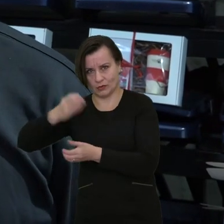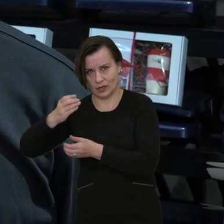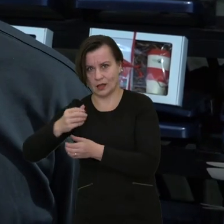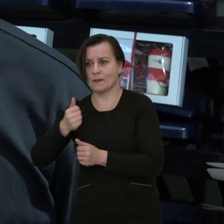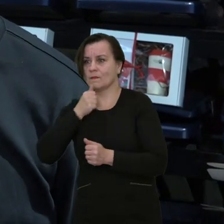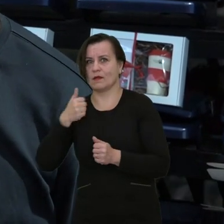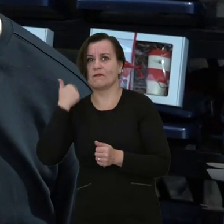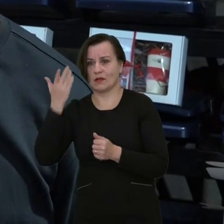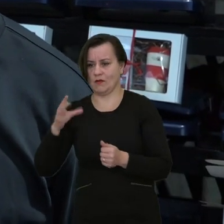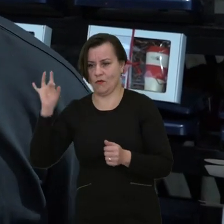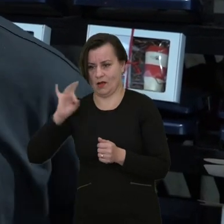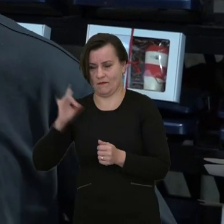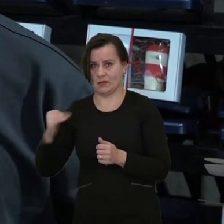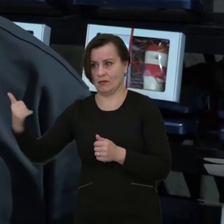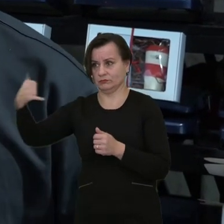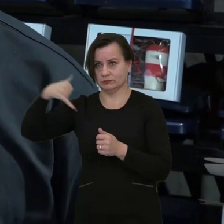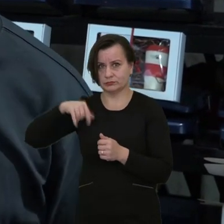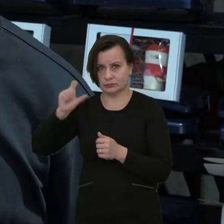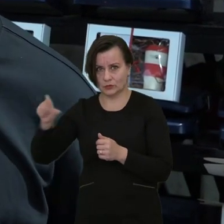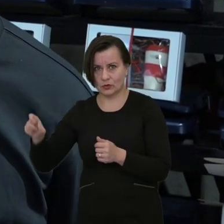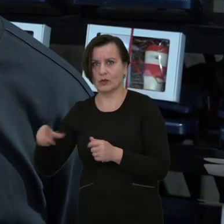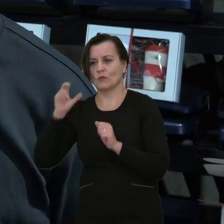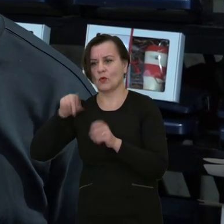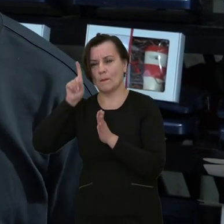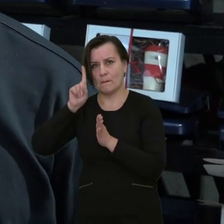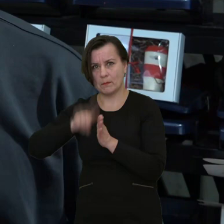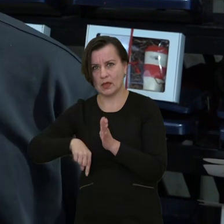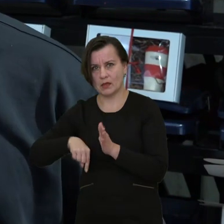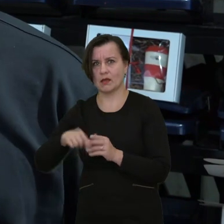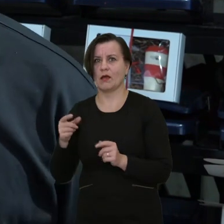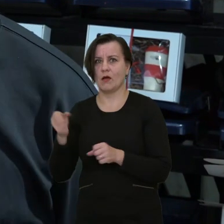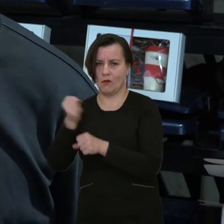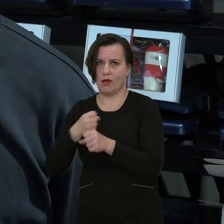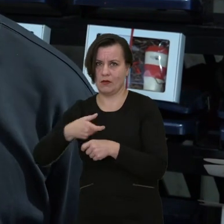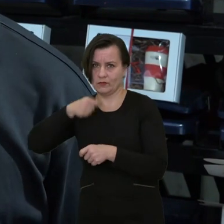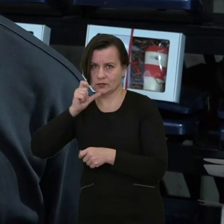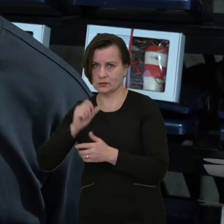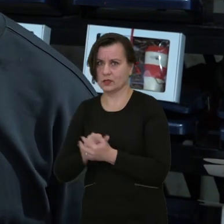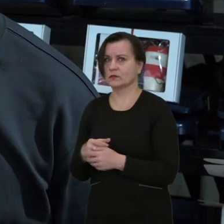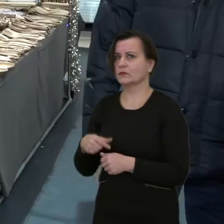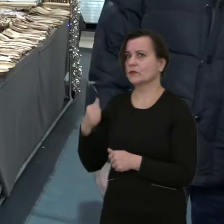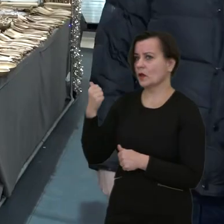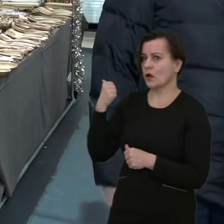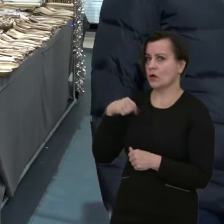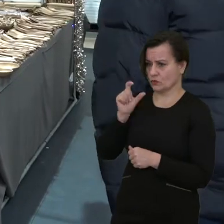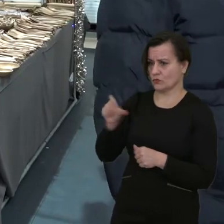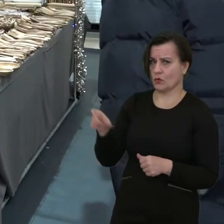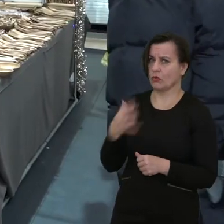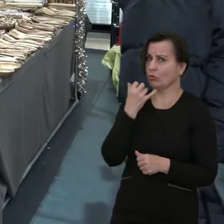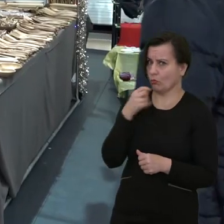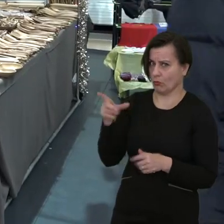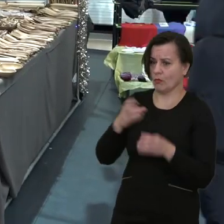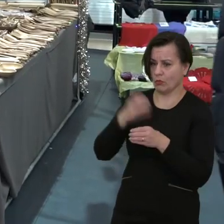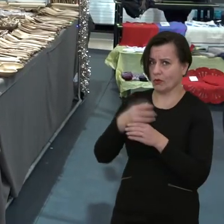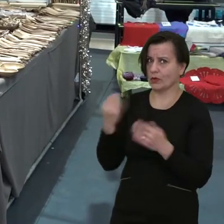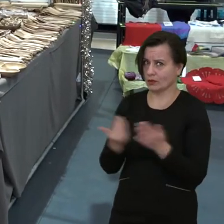mes po truputį einam, kad į savo kavinę vėliau pakviestume išgerti net ir pigiau vėliau kavos. Tai va tokios ir dovanos. Ar domisi